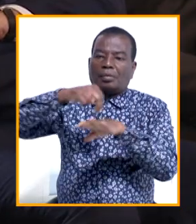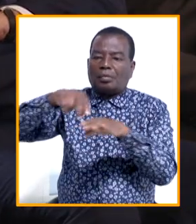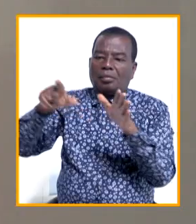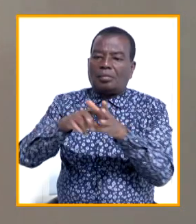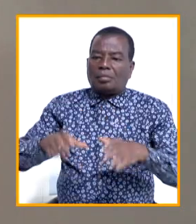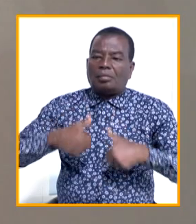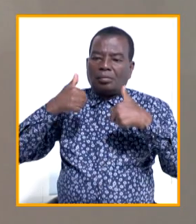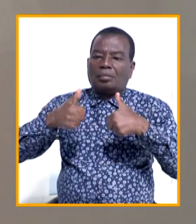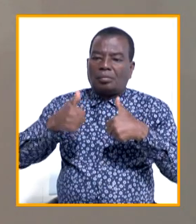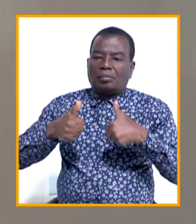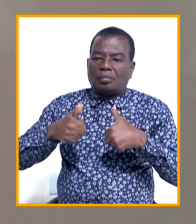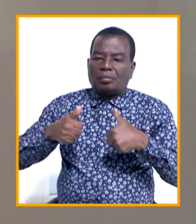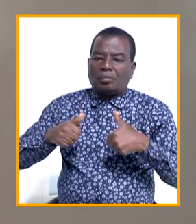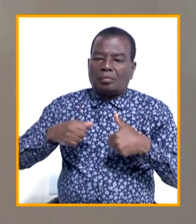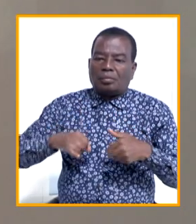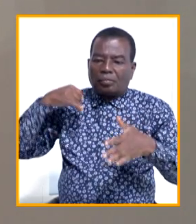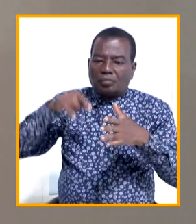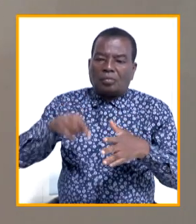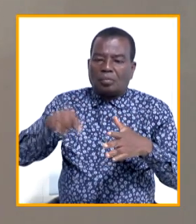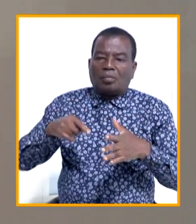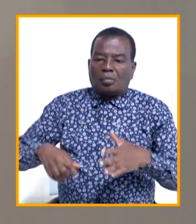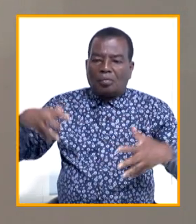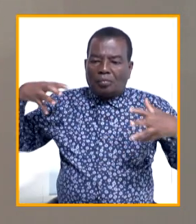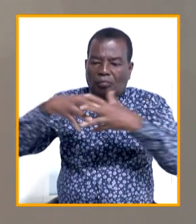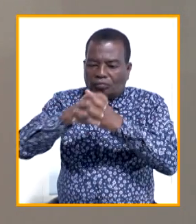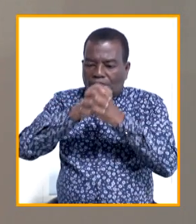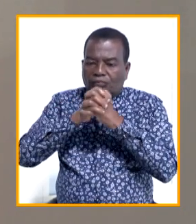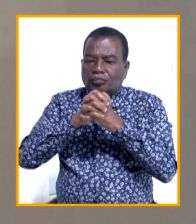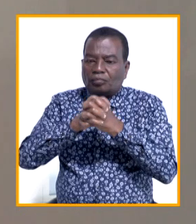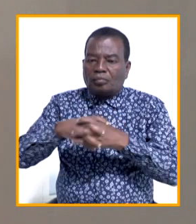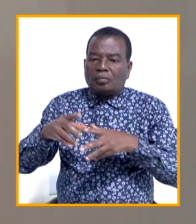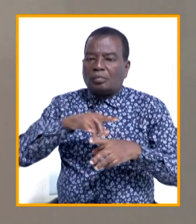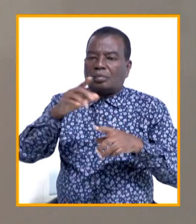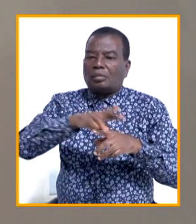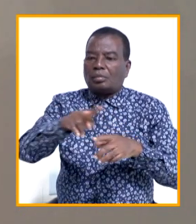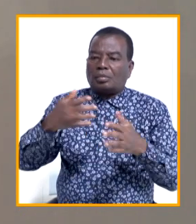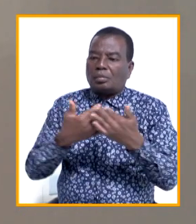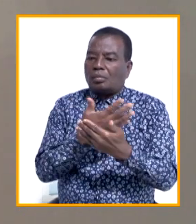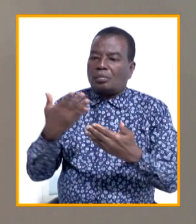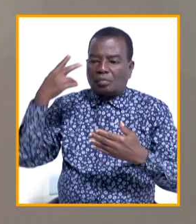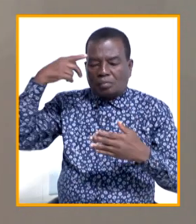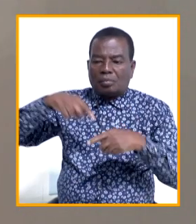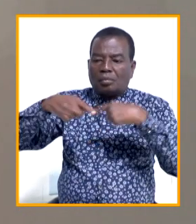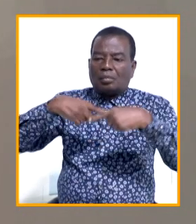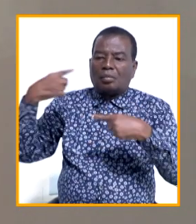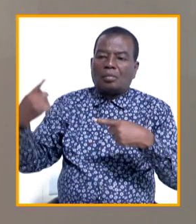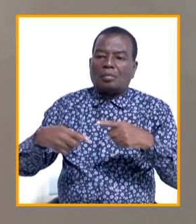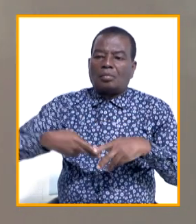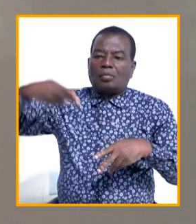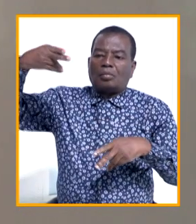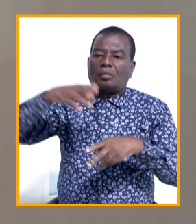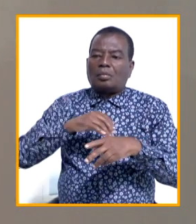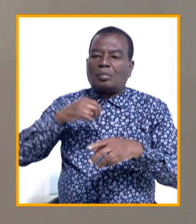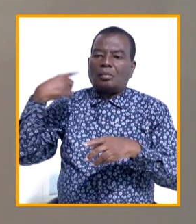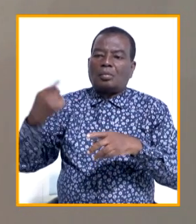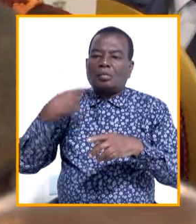l'excellence nous incite à serrer les rangs derrière votre vision pour aller toujours plus haut et